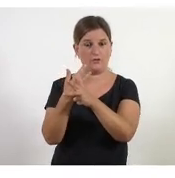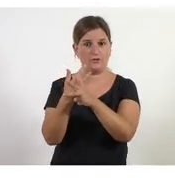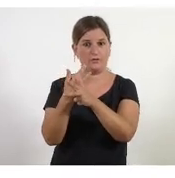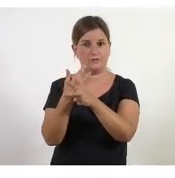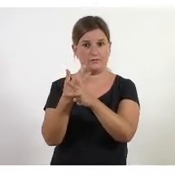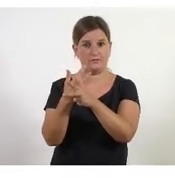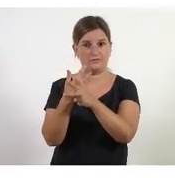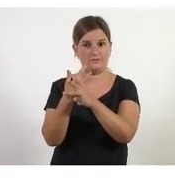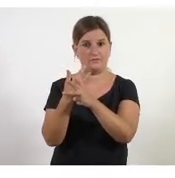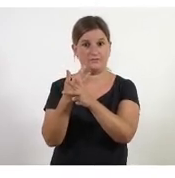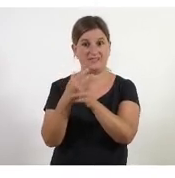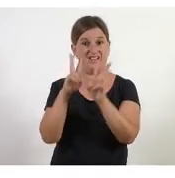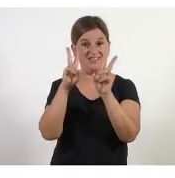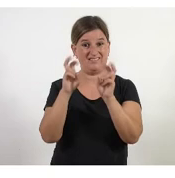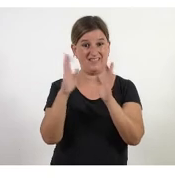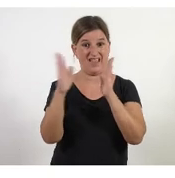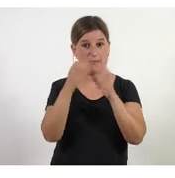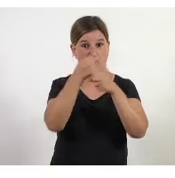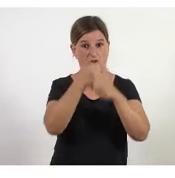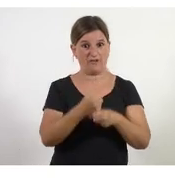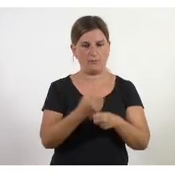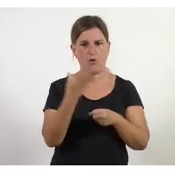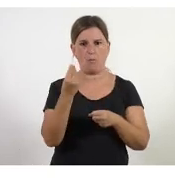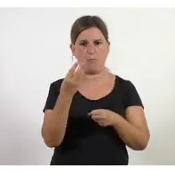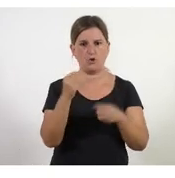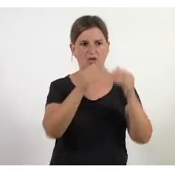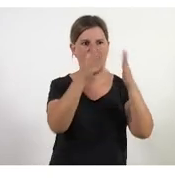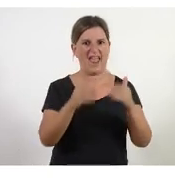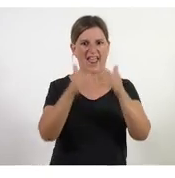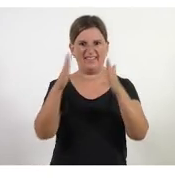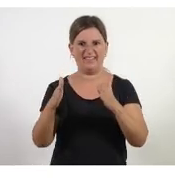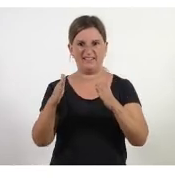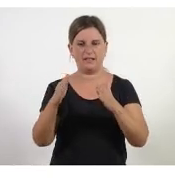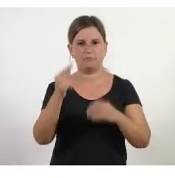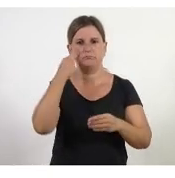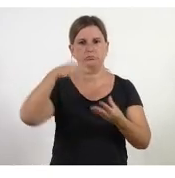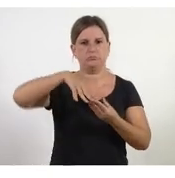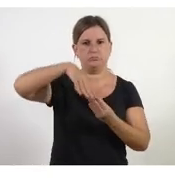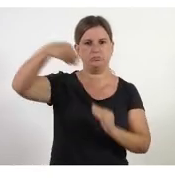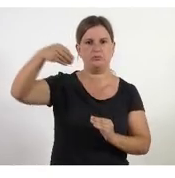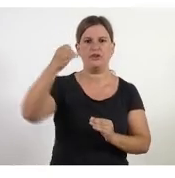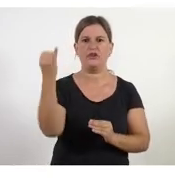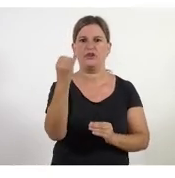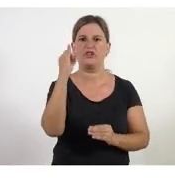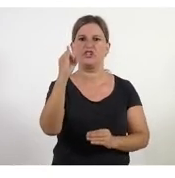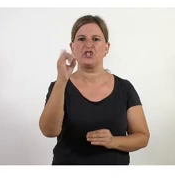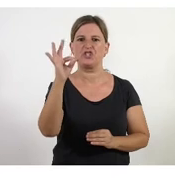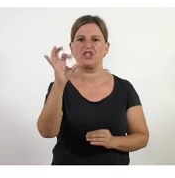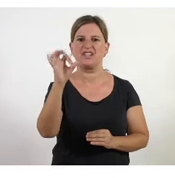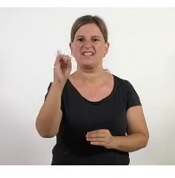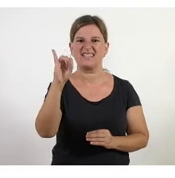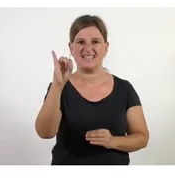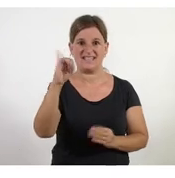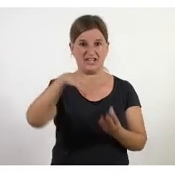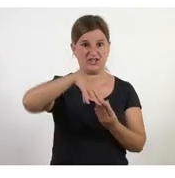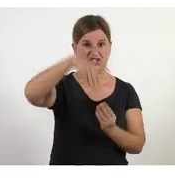en aquest període de confinament, moltes entitats han conegut Jitsi. Sí. Però